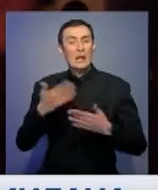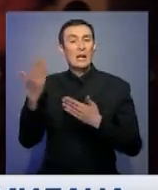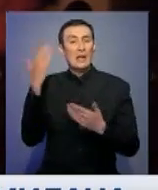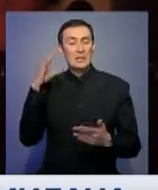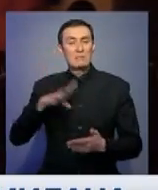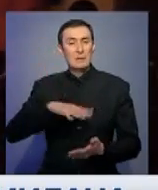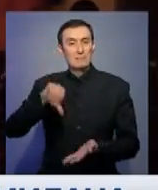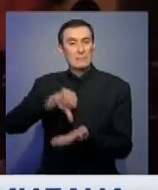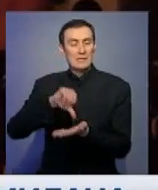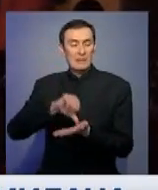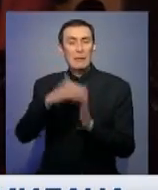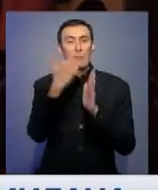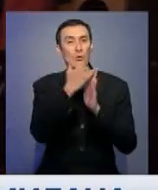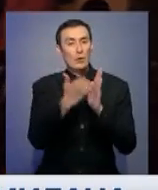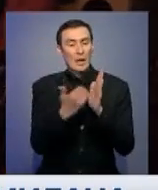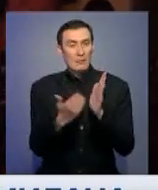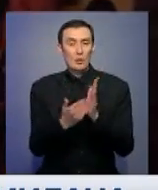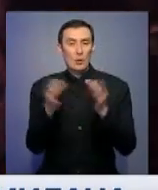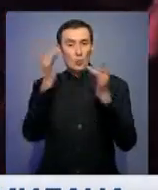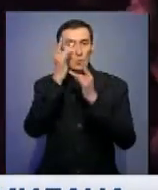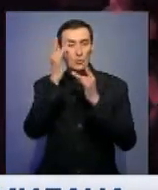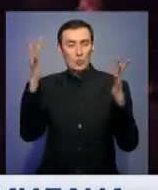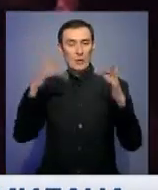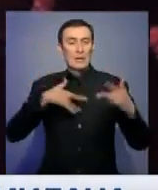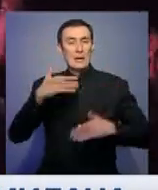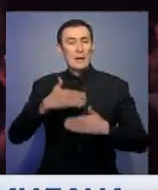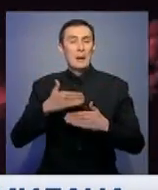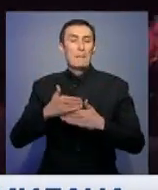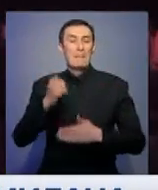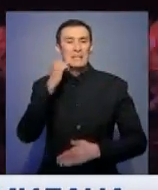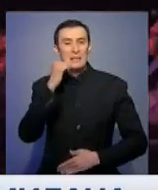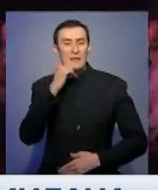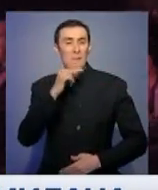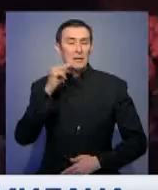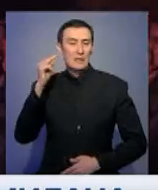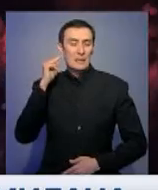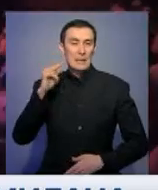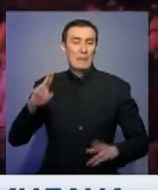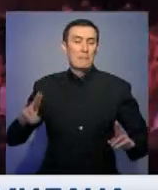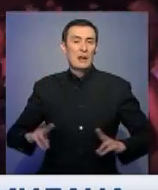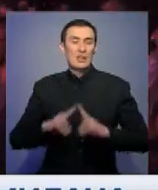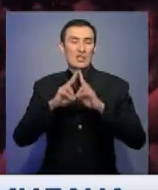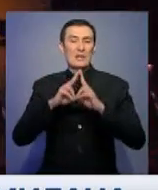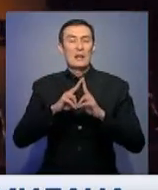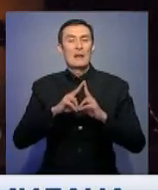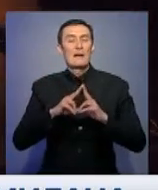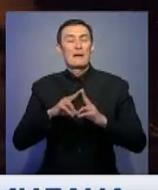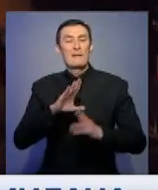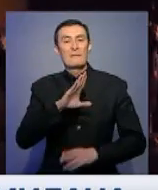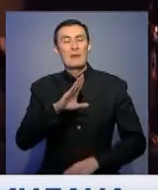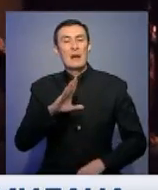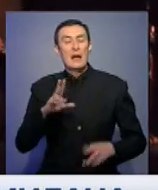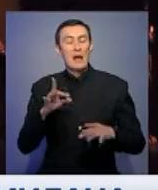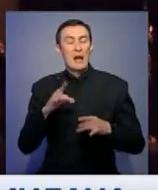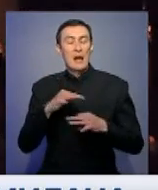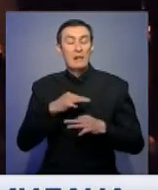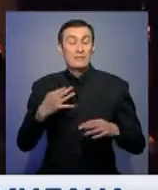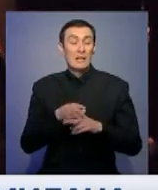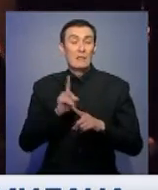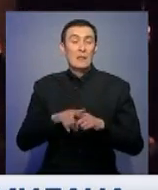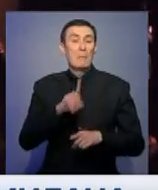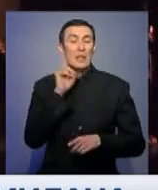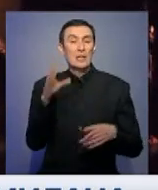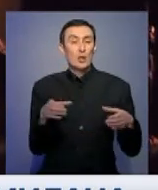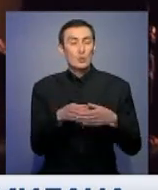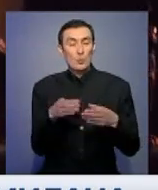уже представлял свои программы на культурных площадках Москвы, Пекина, Парижа, Вены и других городов. Такие поездки для молодой